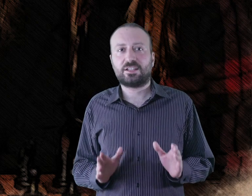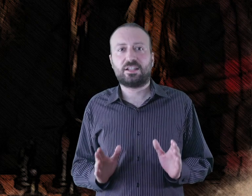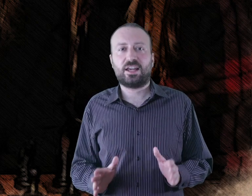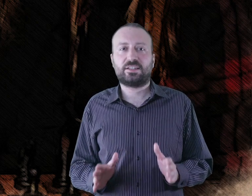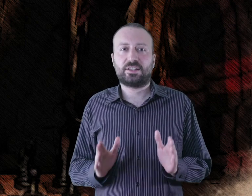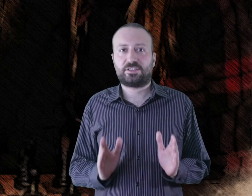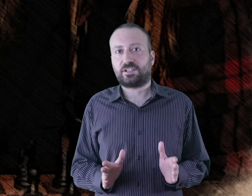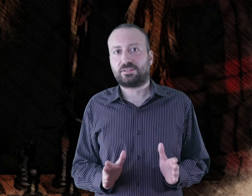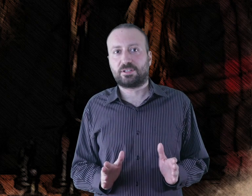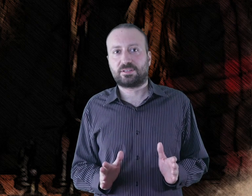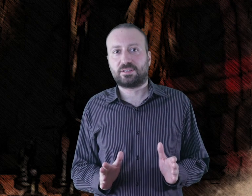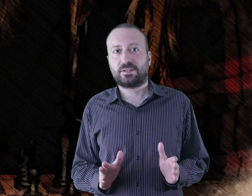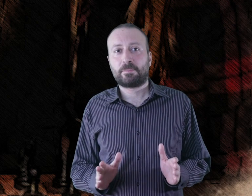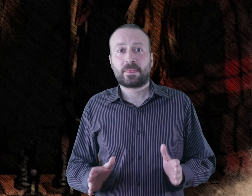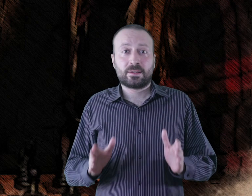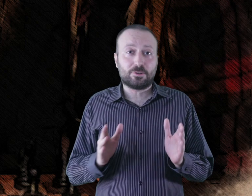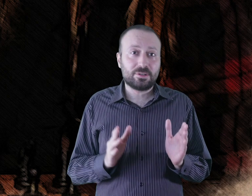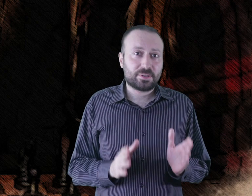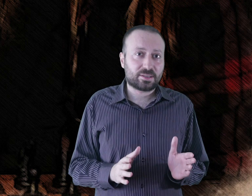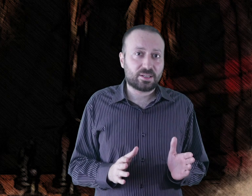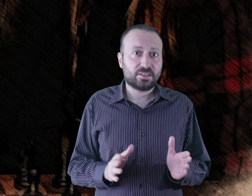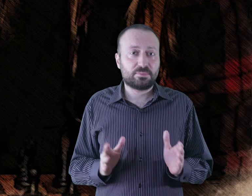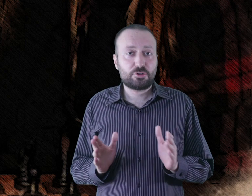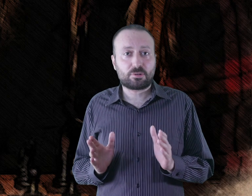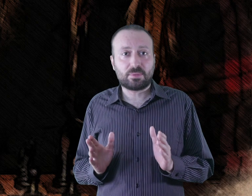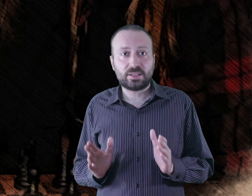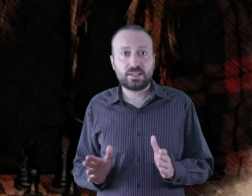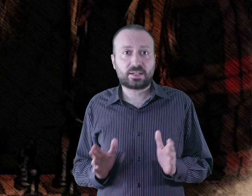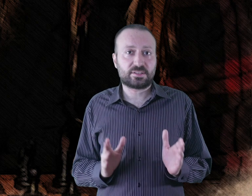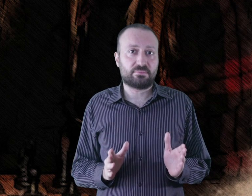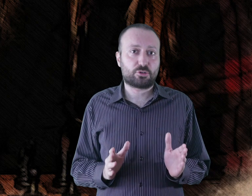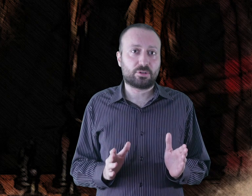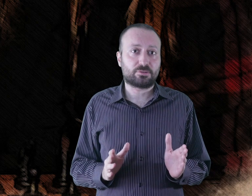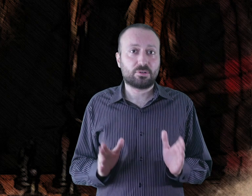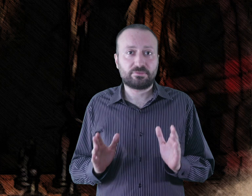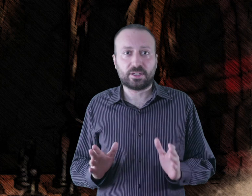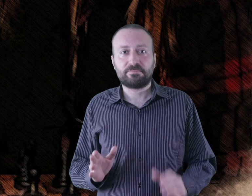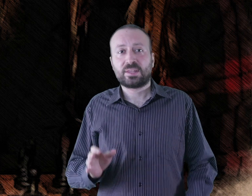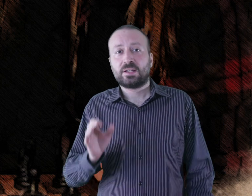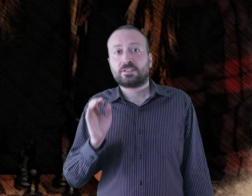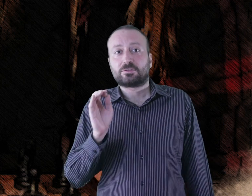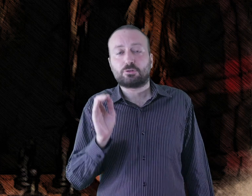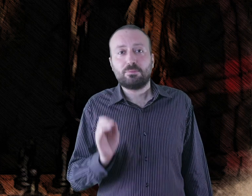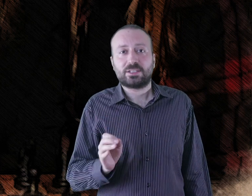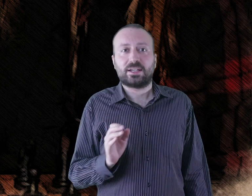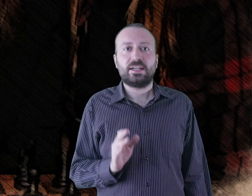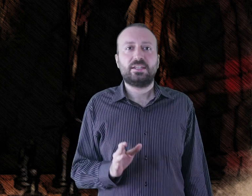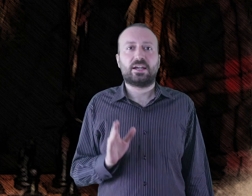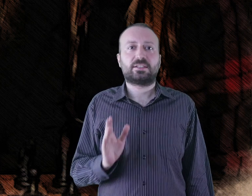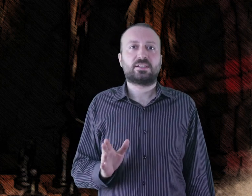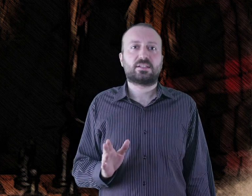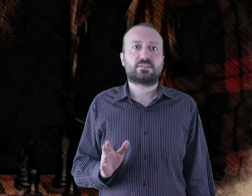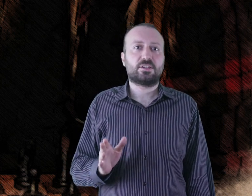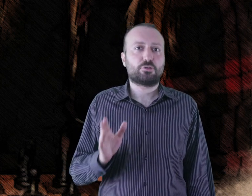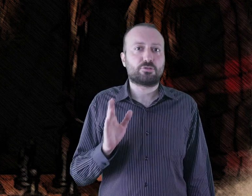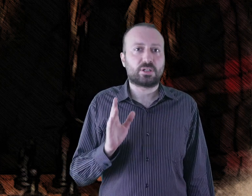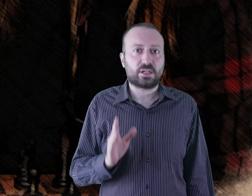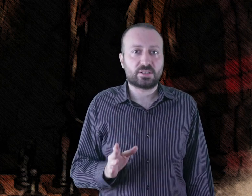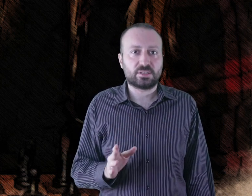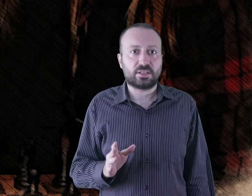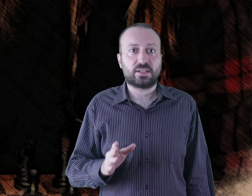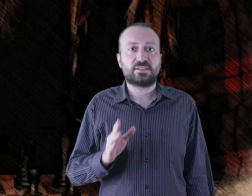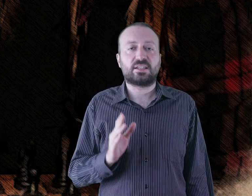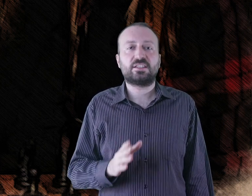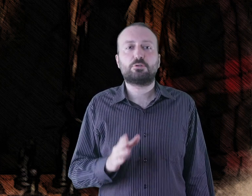kadınlarda tarihin en genç Grandmaster'ı. Olimpiyatlarda da birçok madalya kazanmış olan Sofia, Roma'da en iyi erkek satranç